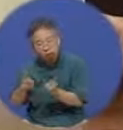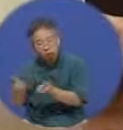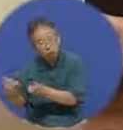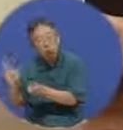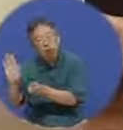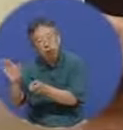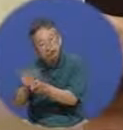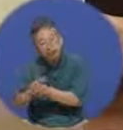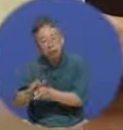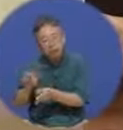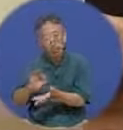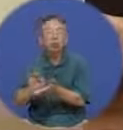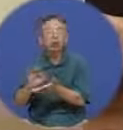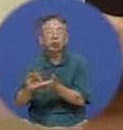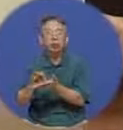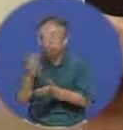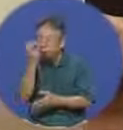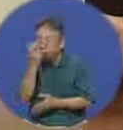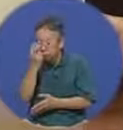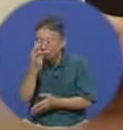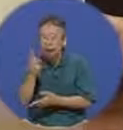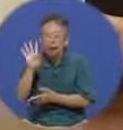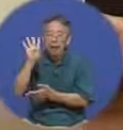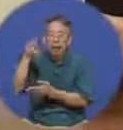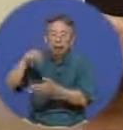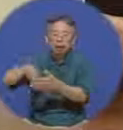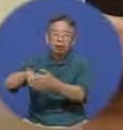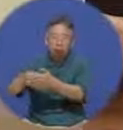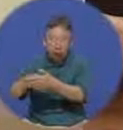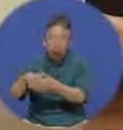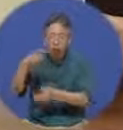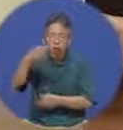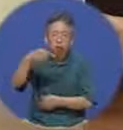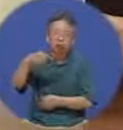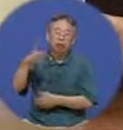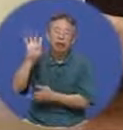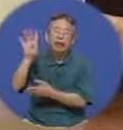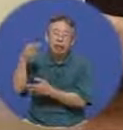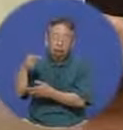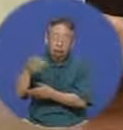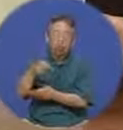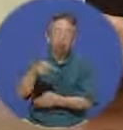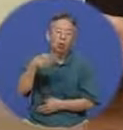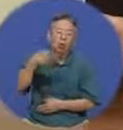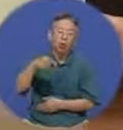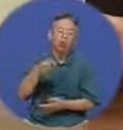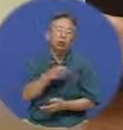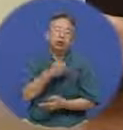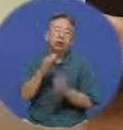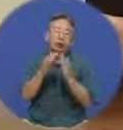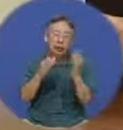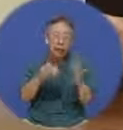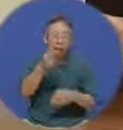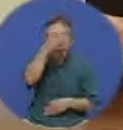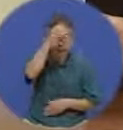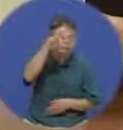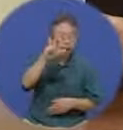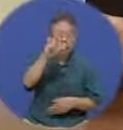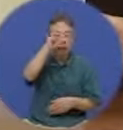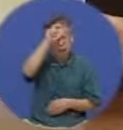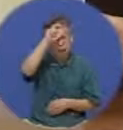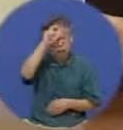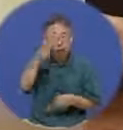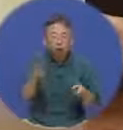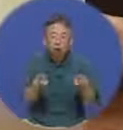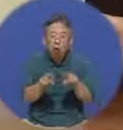って、私どもの県庁の内部局と教育委員会と警察でね、その協力してこの見守り